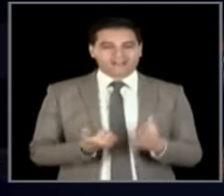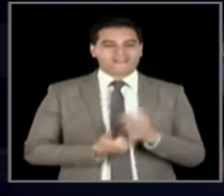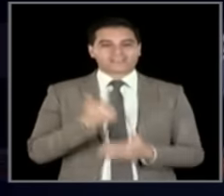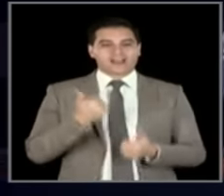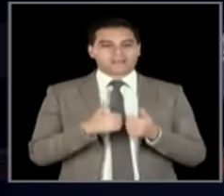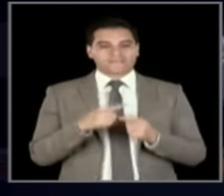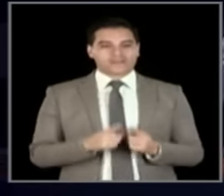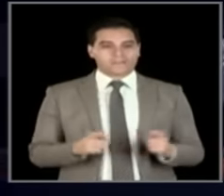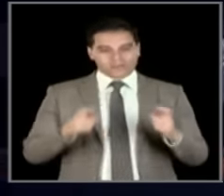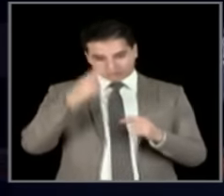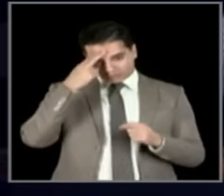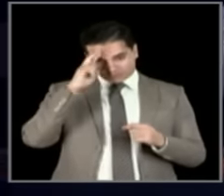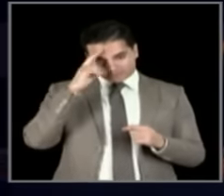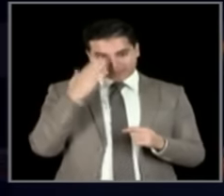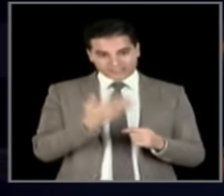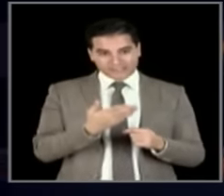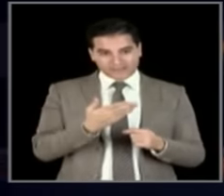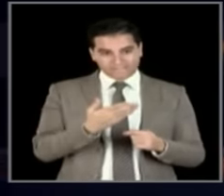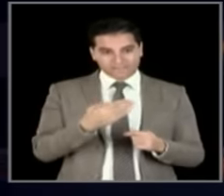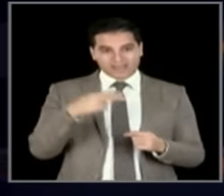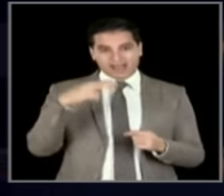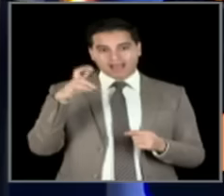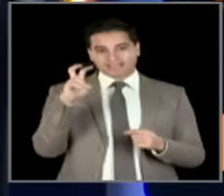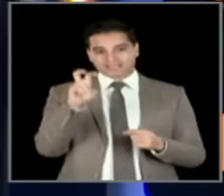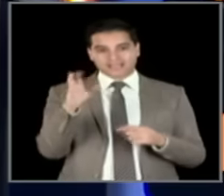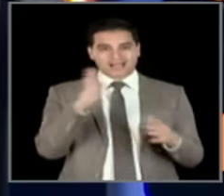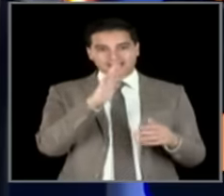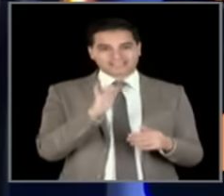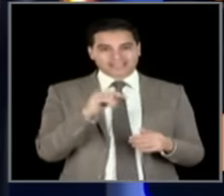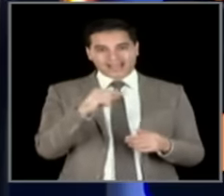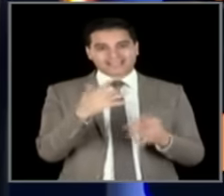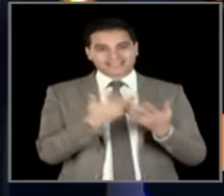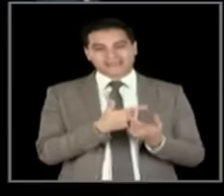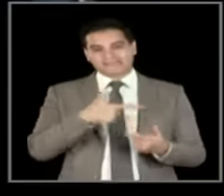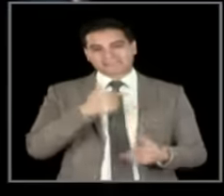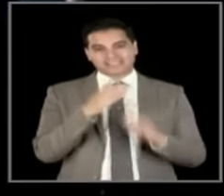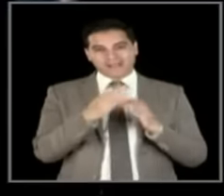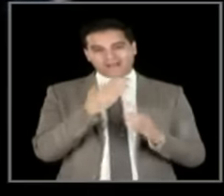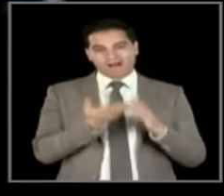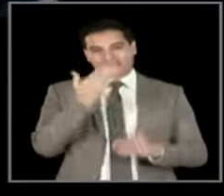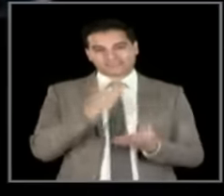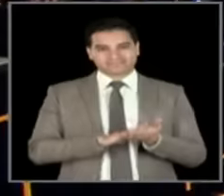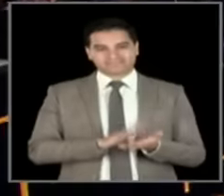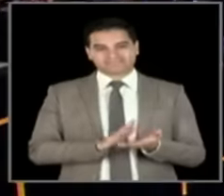أفضل لاعب في ماتش النهاردة عزة سيد بستين نقطة.